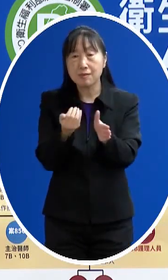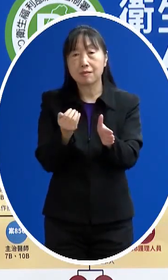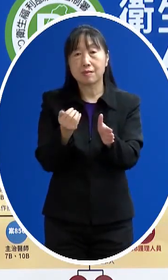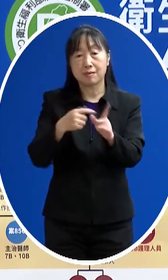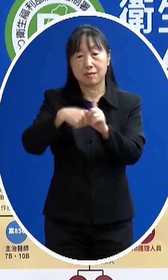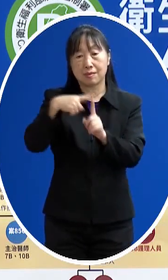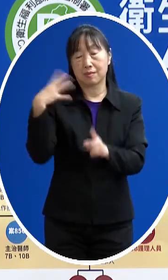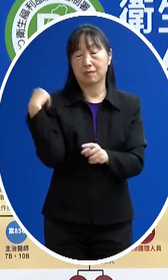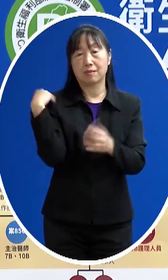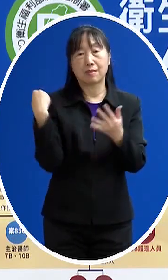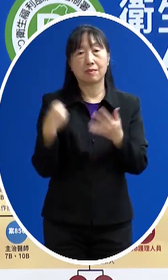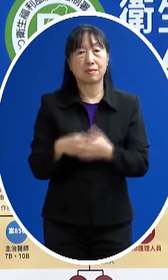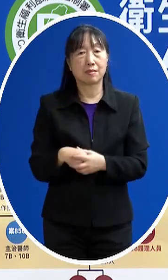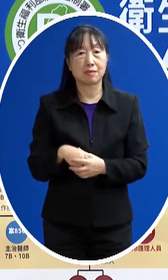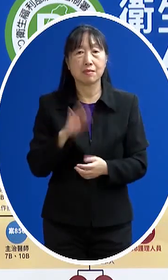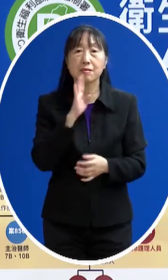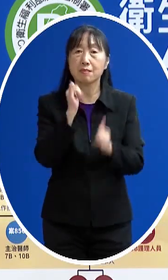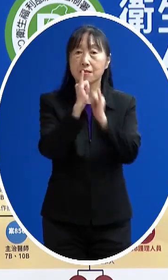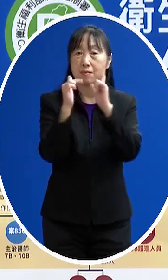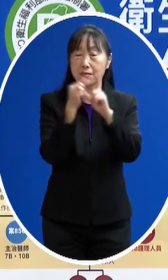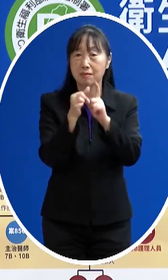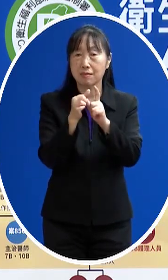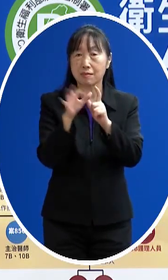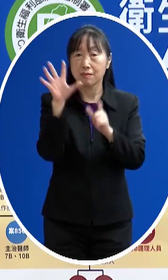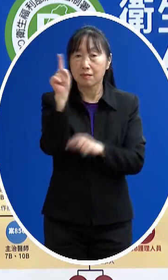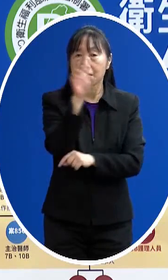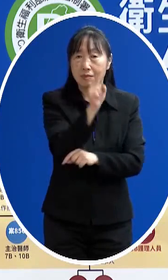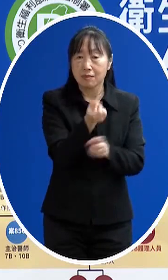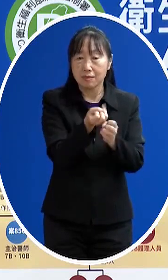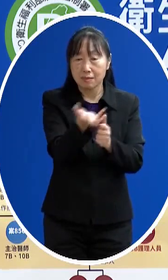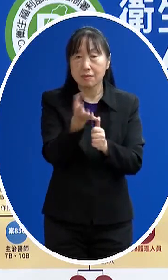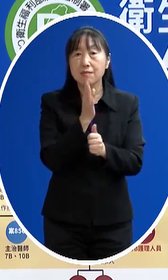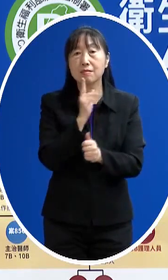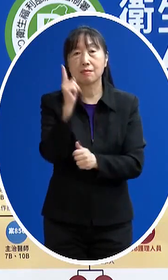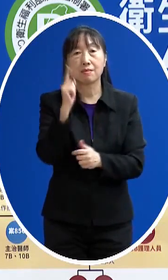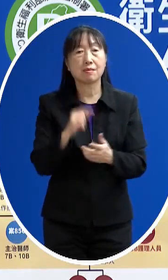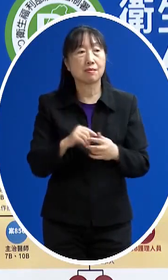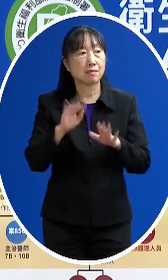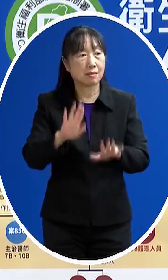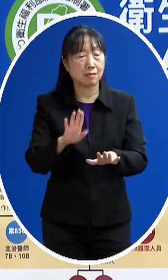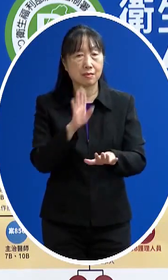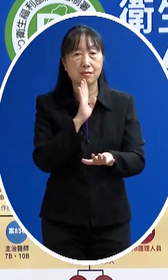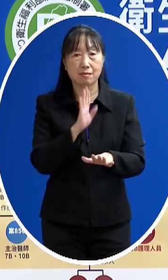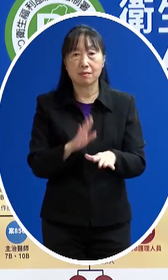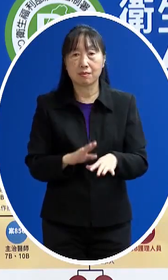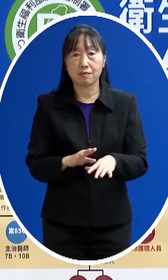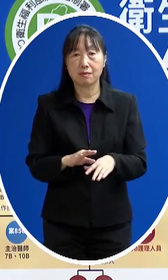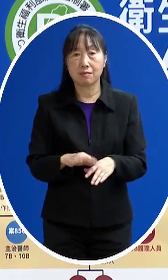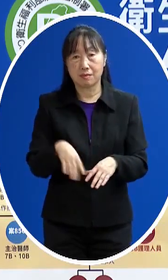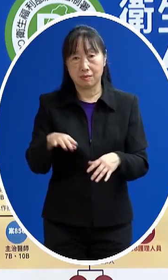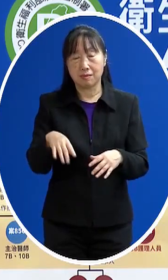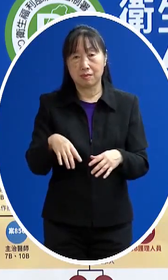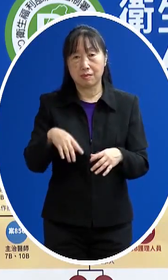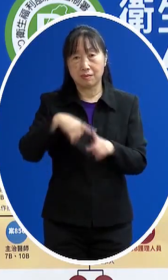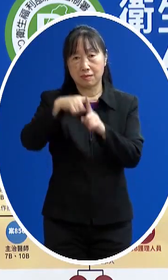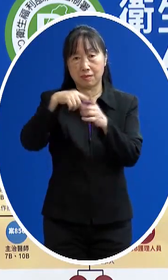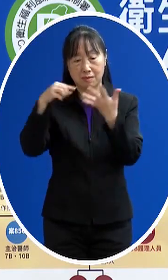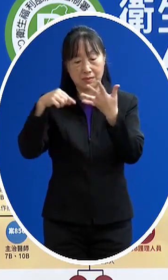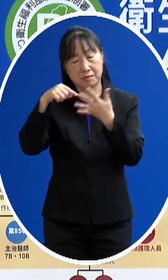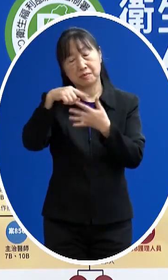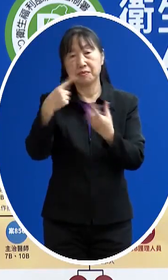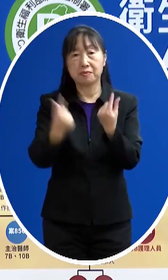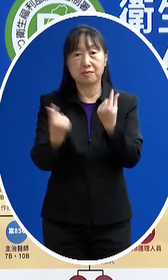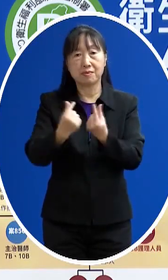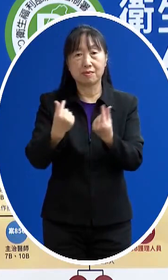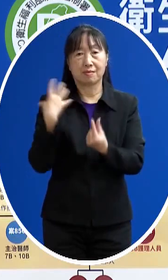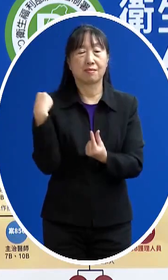级，那不过那时候在社区零星感染就是一个嘛，好，那现在显然是在同一个等级，那但是